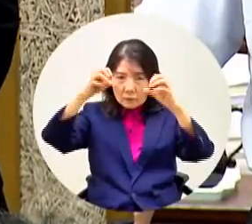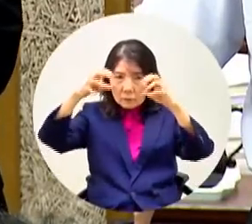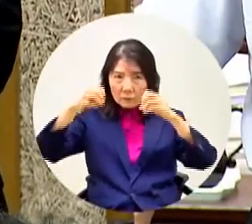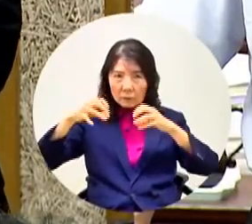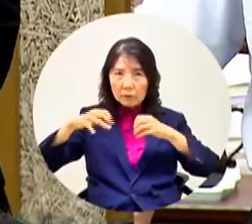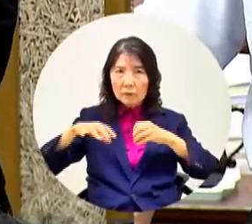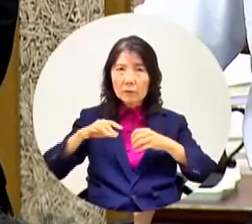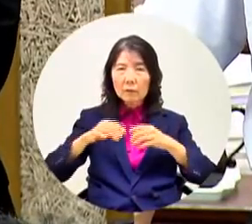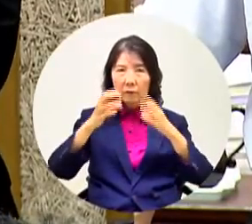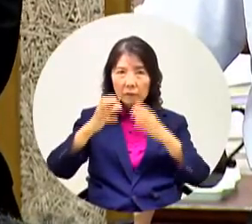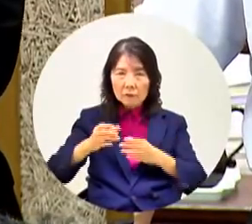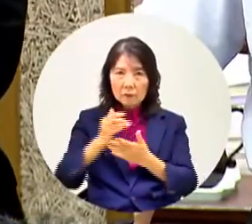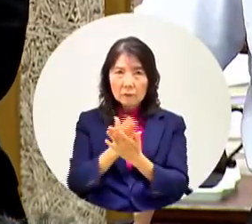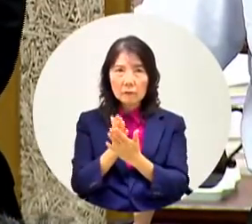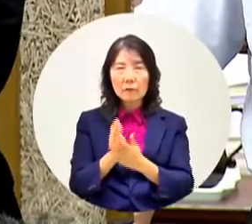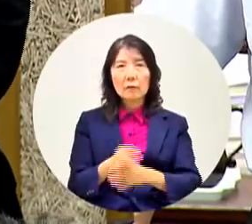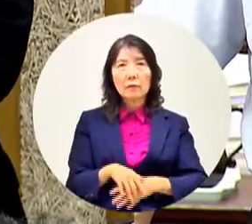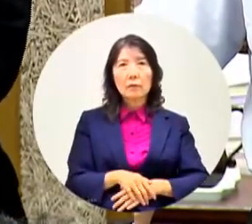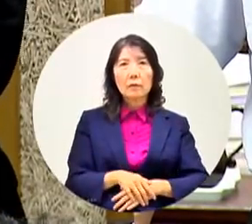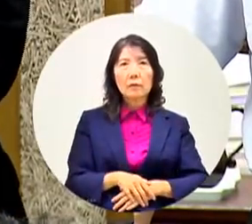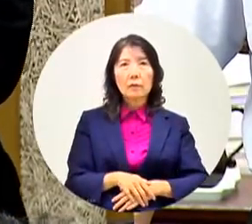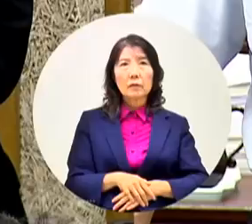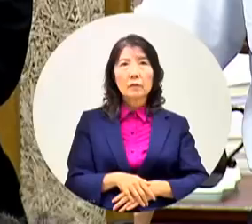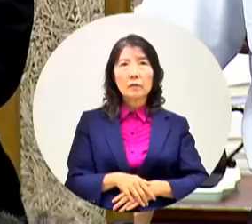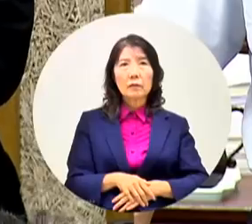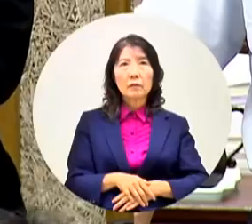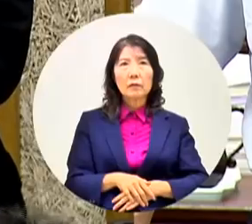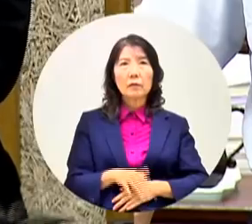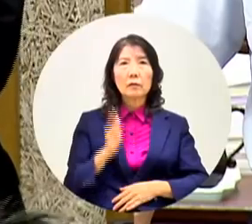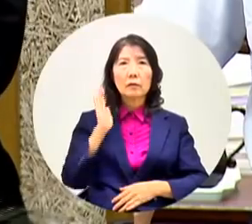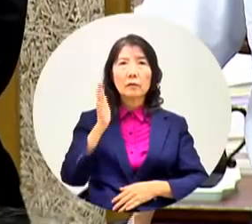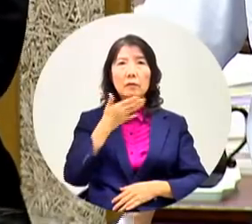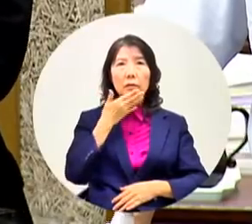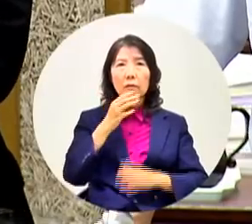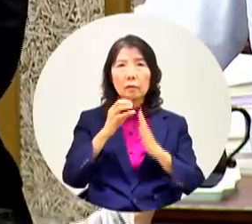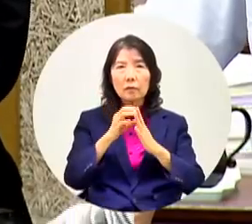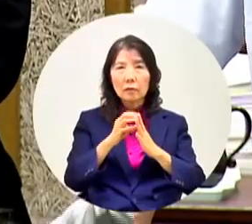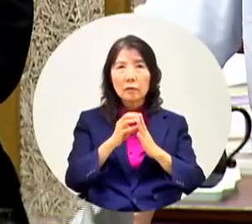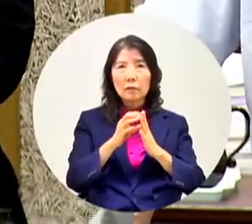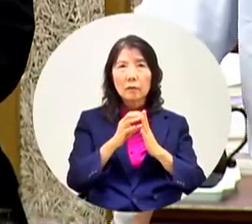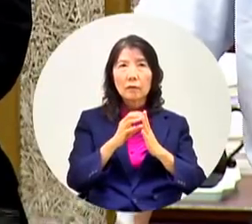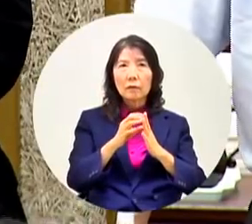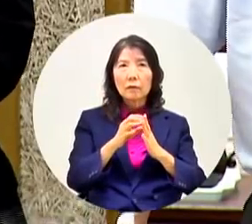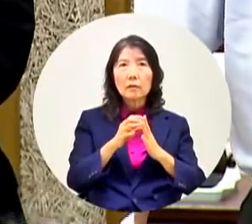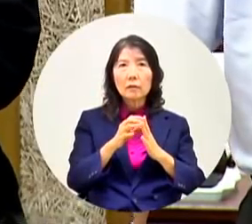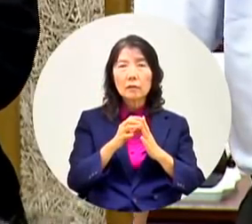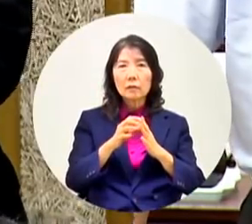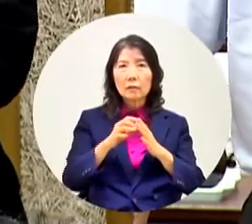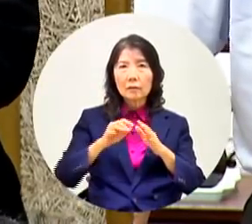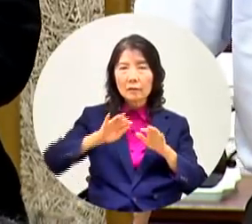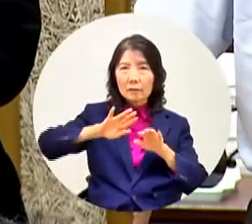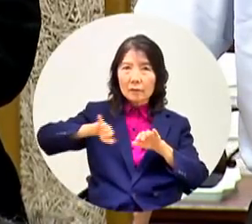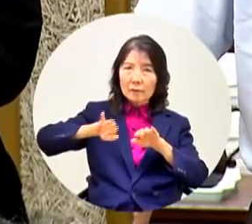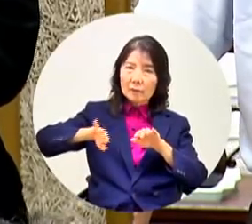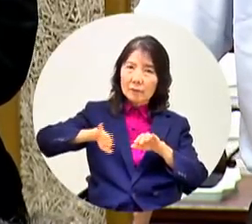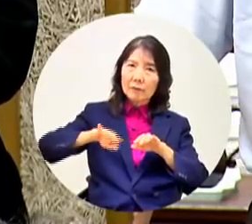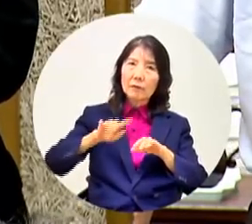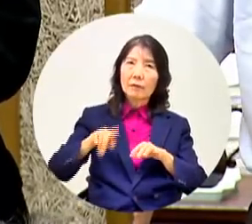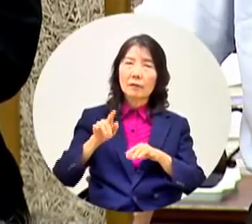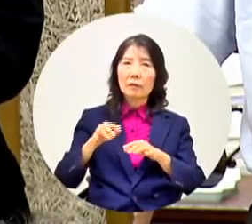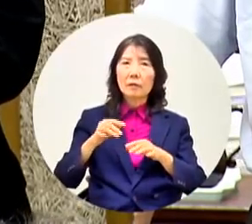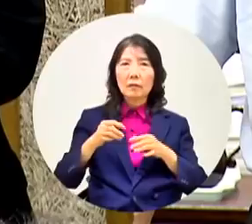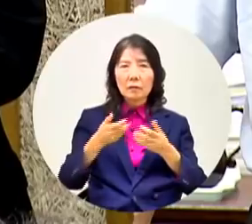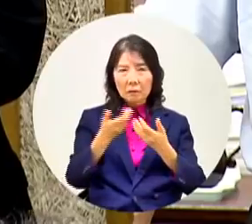跟设置，那刚好水利局以及。李局长在我旁边，所以我们都有分工好了。那这